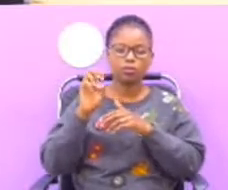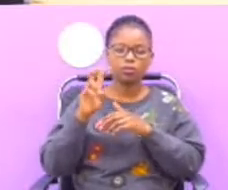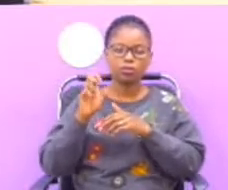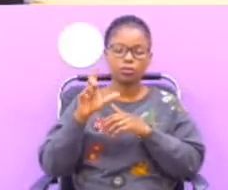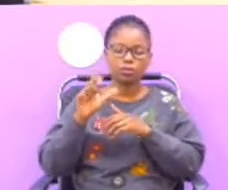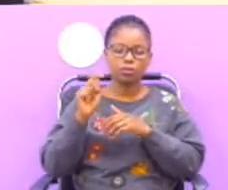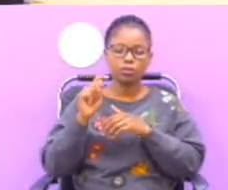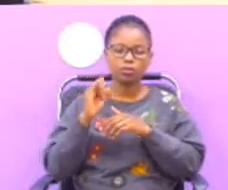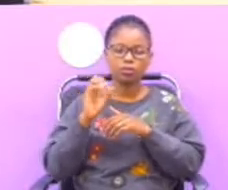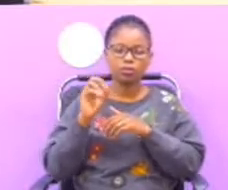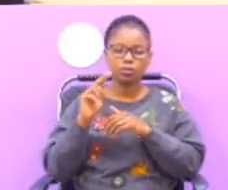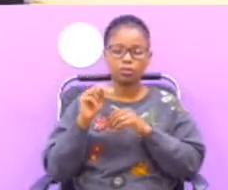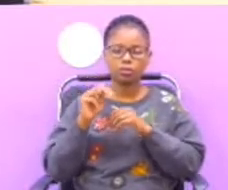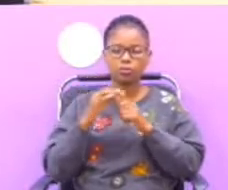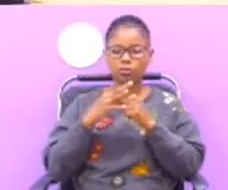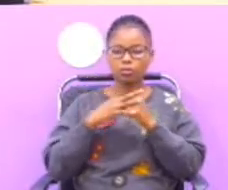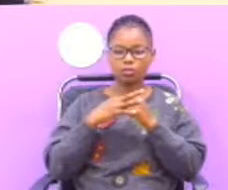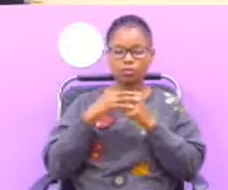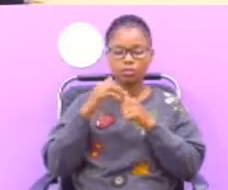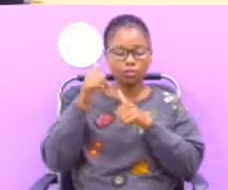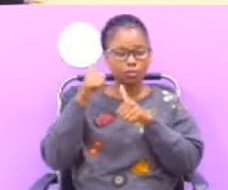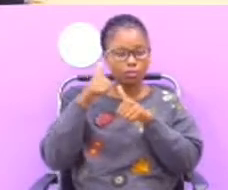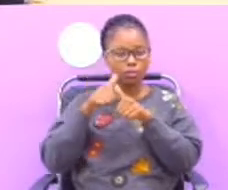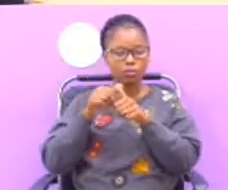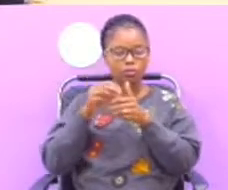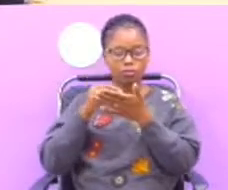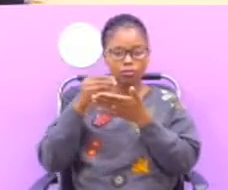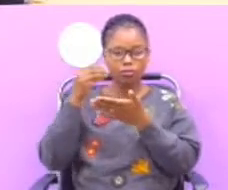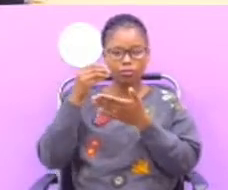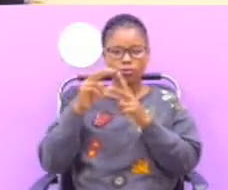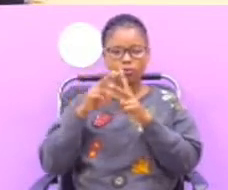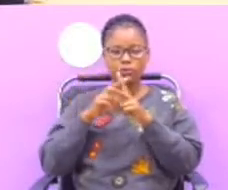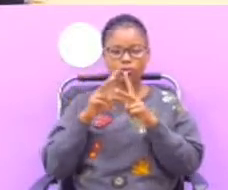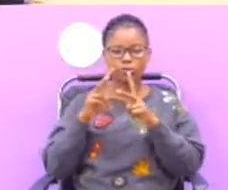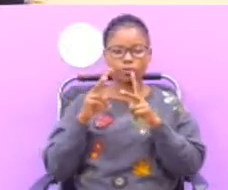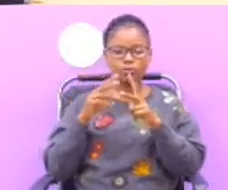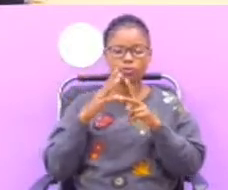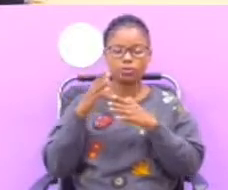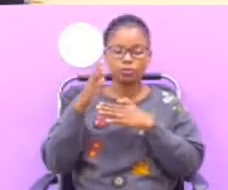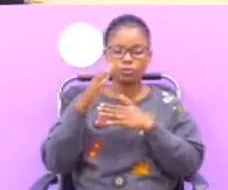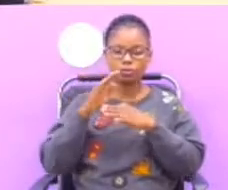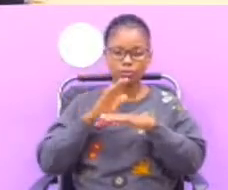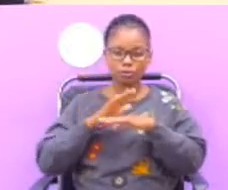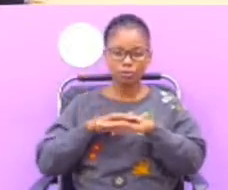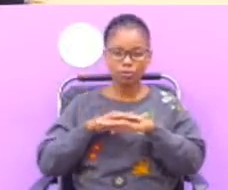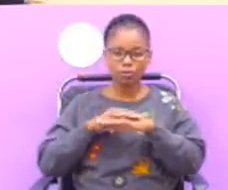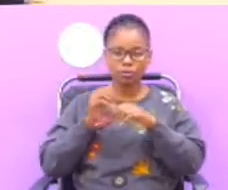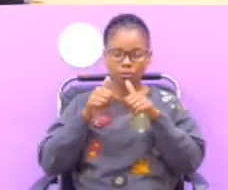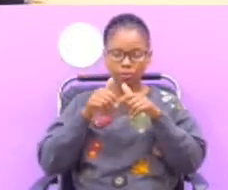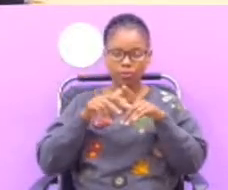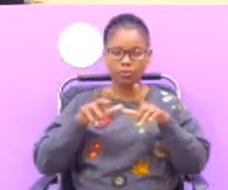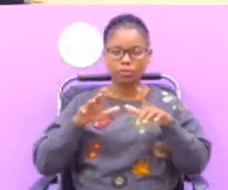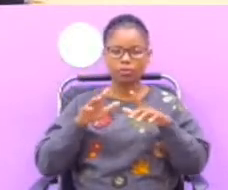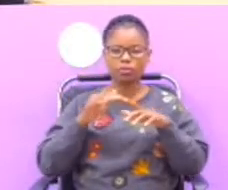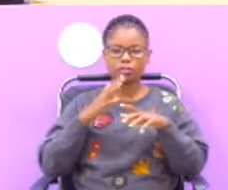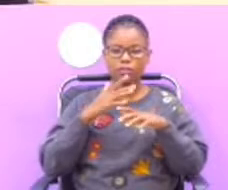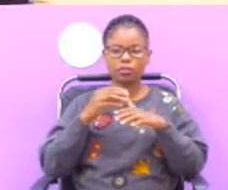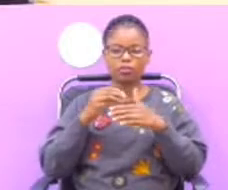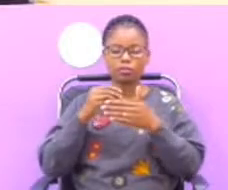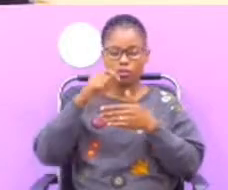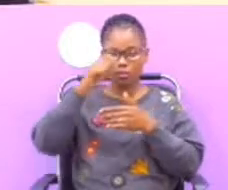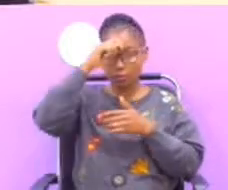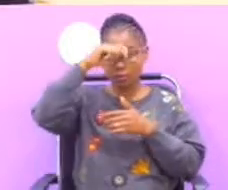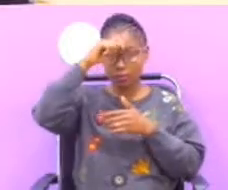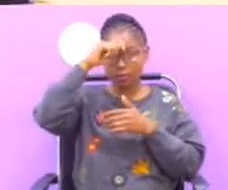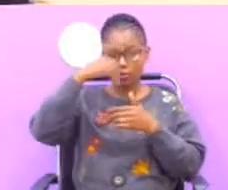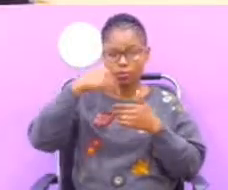nĩgetha wona twathoma tũtaũkuo na tũmenye na nĩgetha Ngai witũ atwĩrathimĩre atwĩhere ũgĩ na